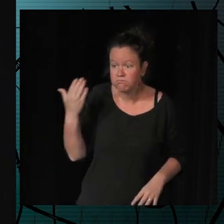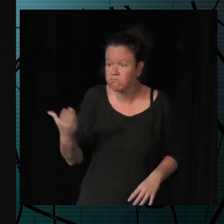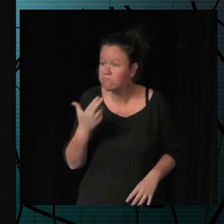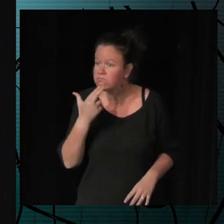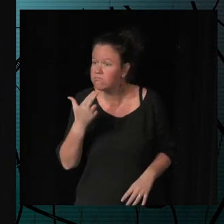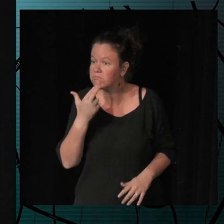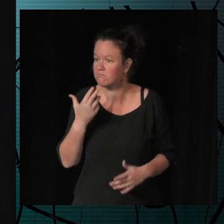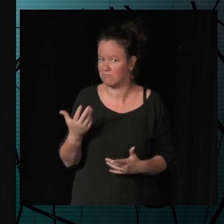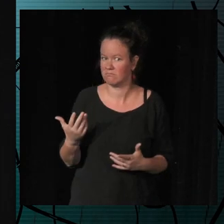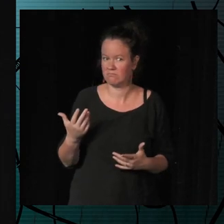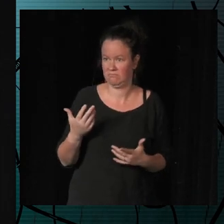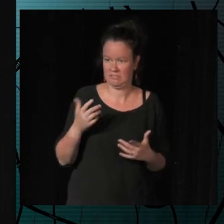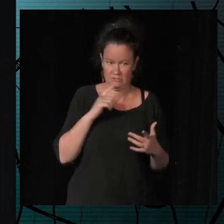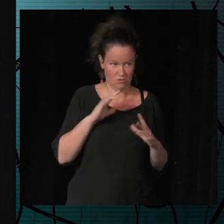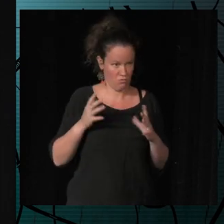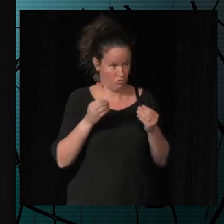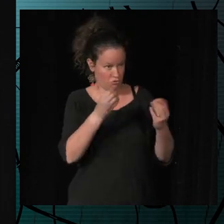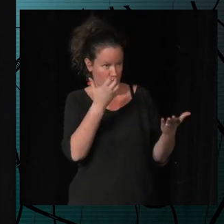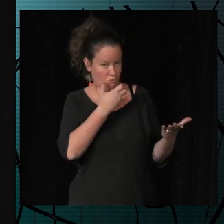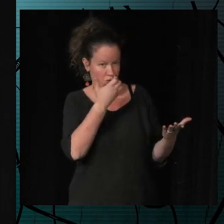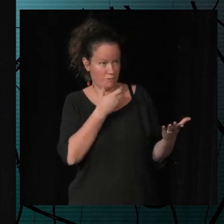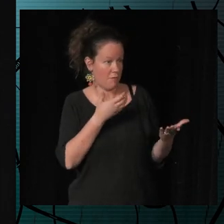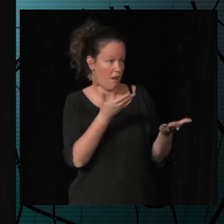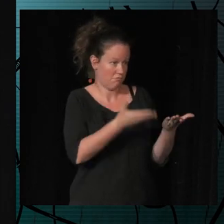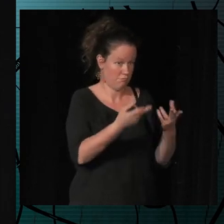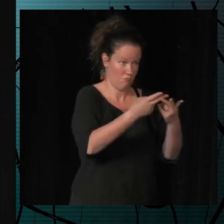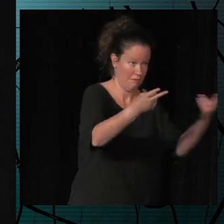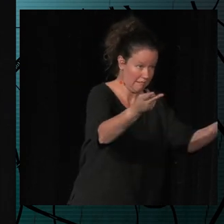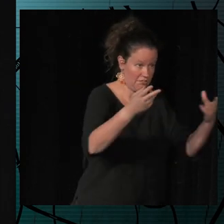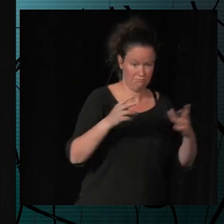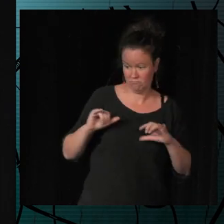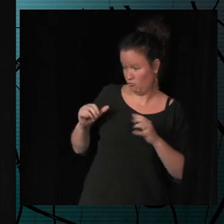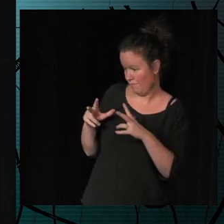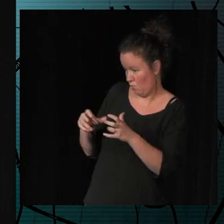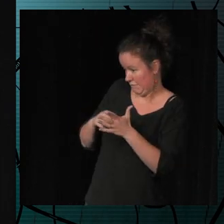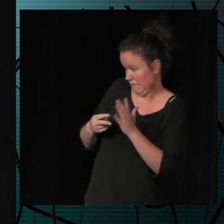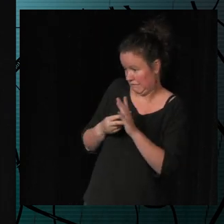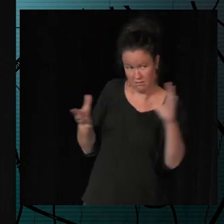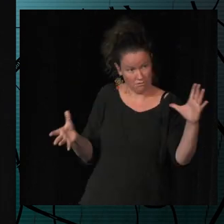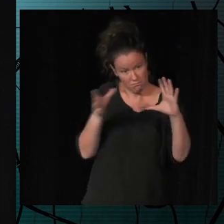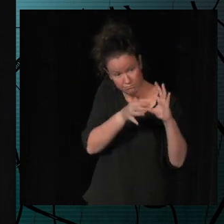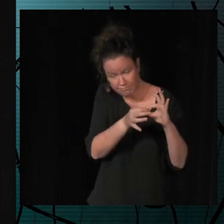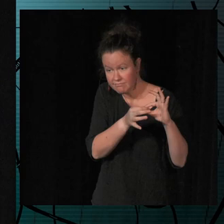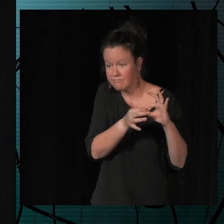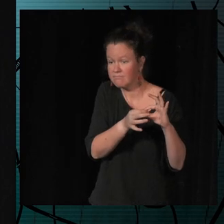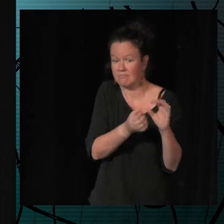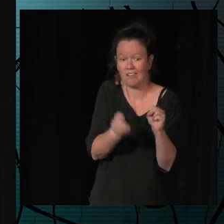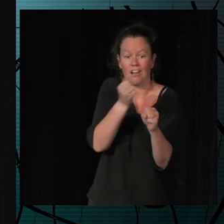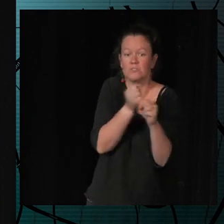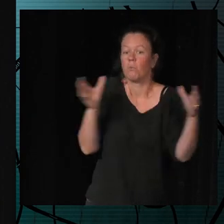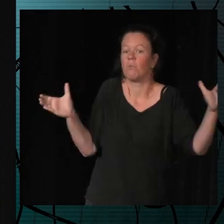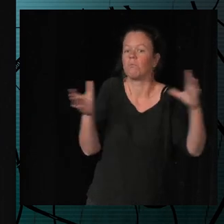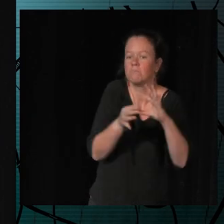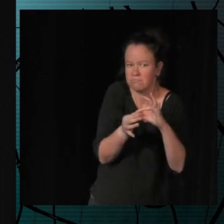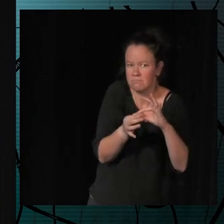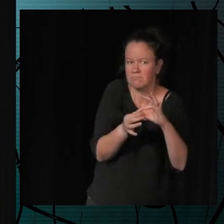fonctionne c'est la rencontre entre un public une machine un postulat technologique à un moment donné et puis évidemment une création il y a cette rencontre à un moment